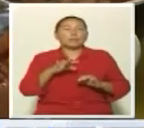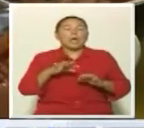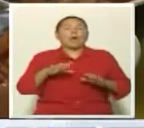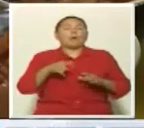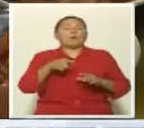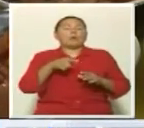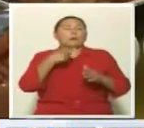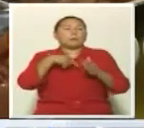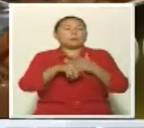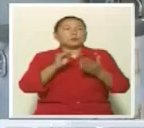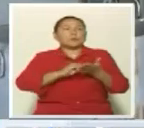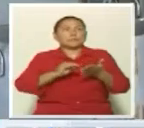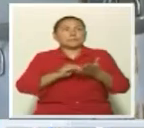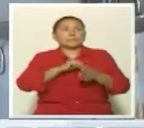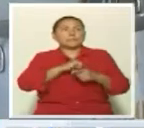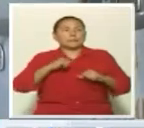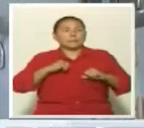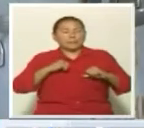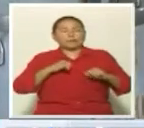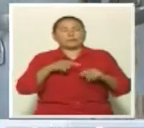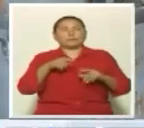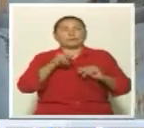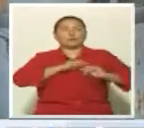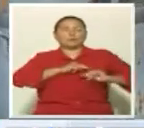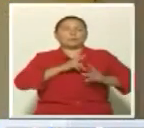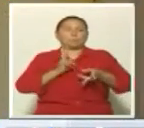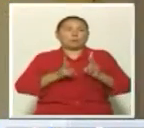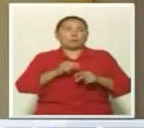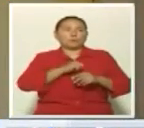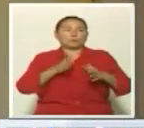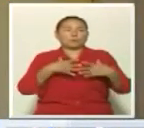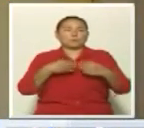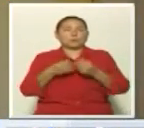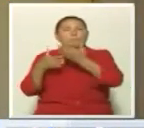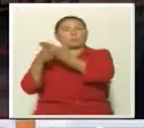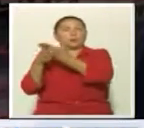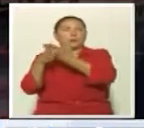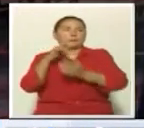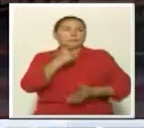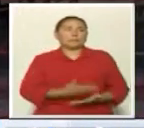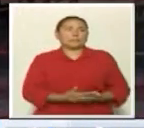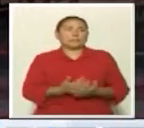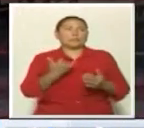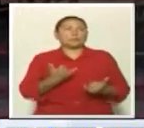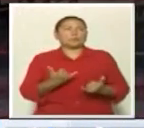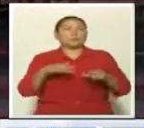өзінің қылмыстық жазасын өтеумен қатар аға аспазшы болып жұмыс істеп, өз отбасына көмектесуде.